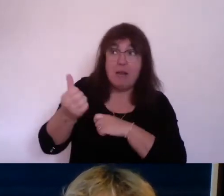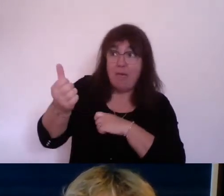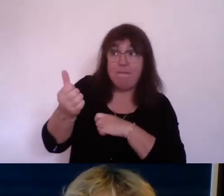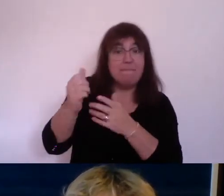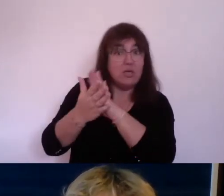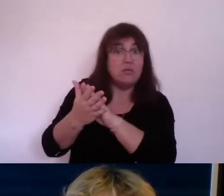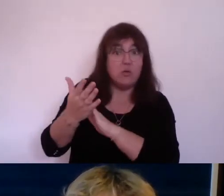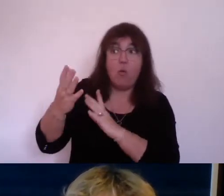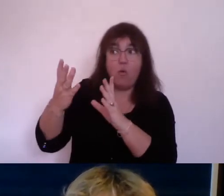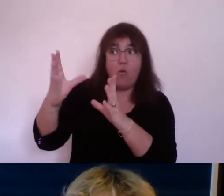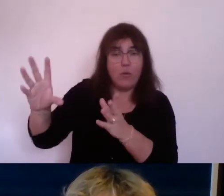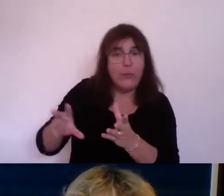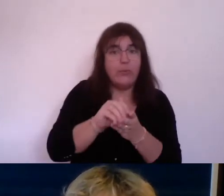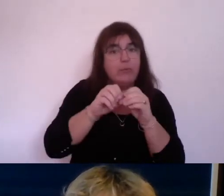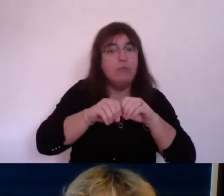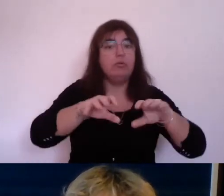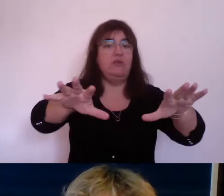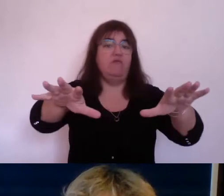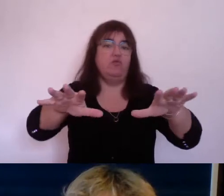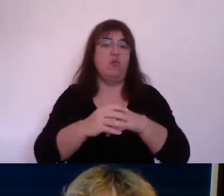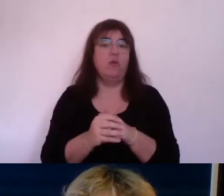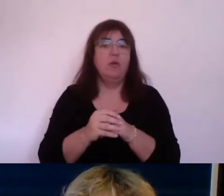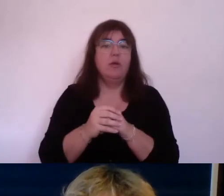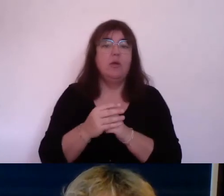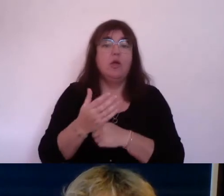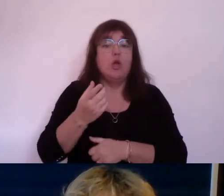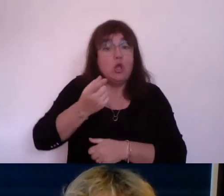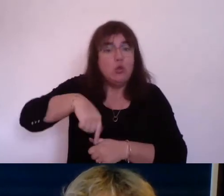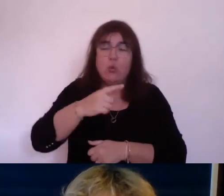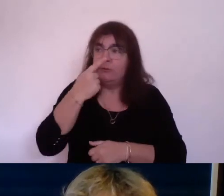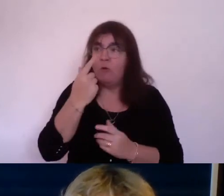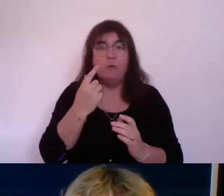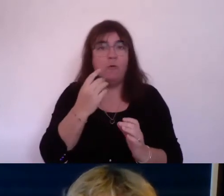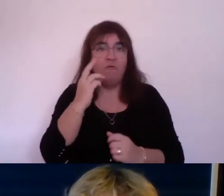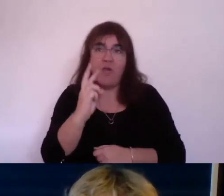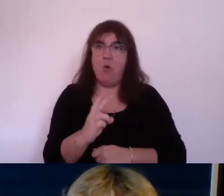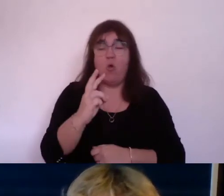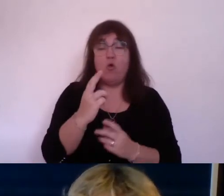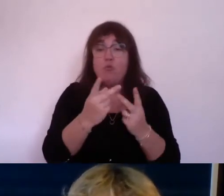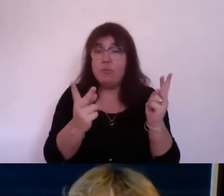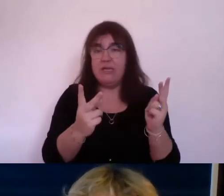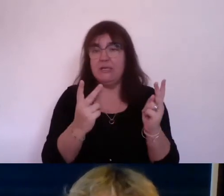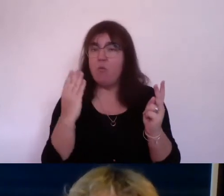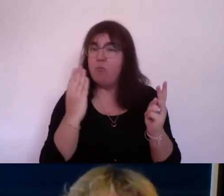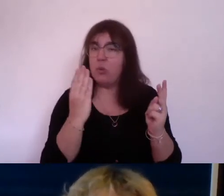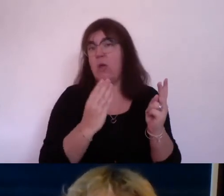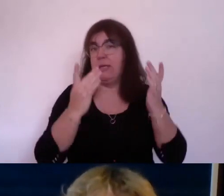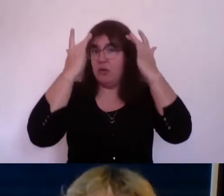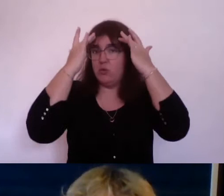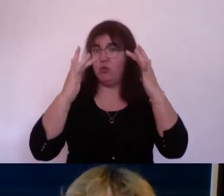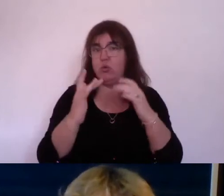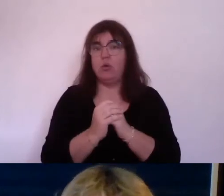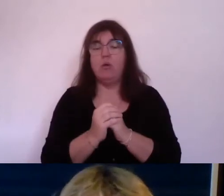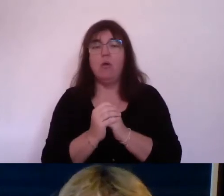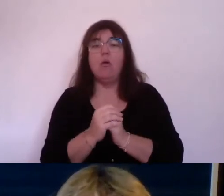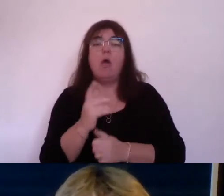vont être certainement très appréciées, puisqu'on sent, nous, cette attente qui est très forte sur la culture. Alors, au-delà des émissions animées